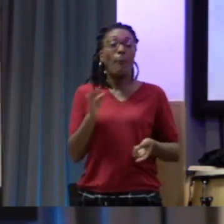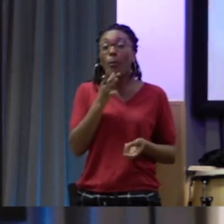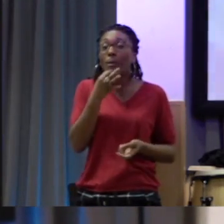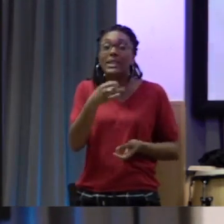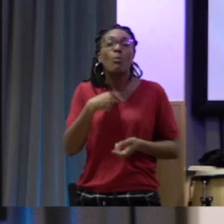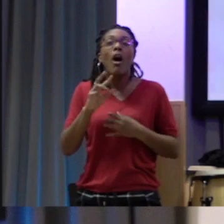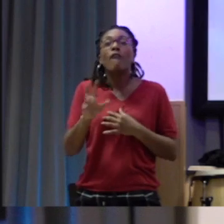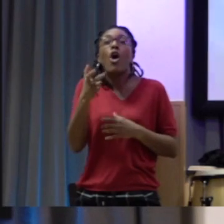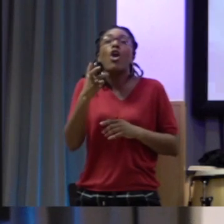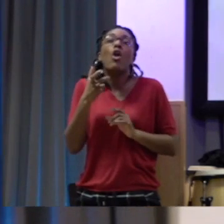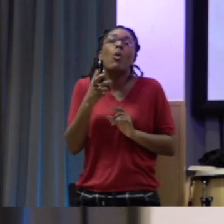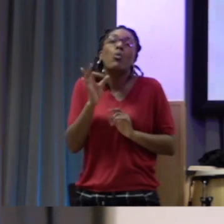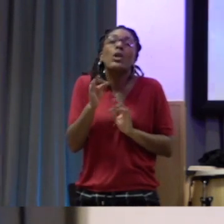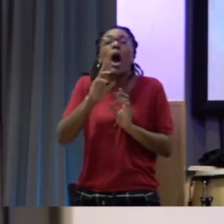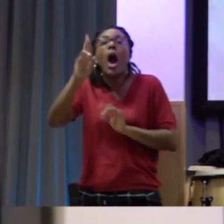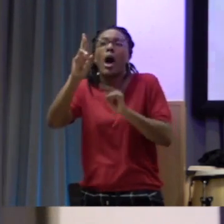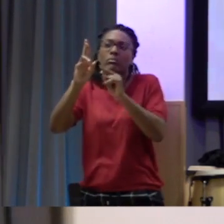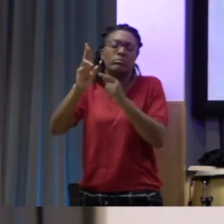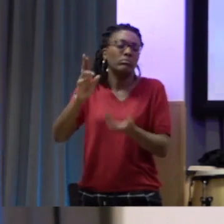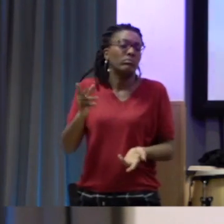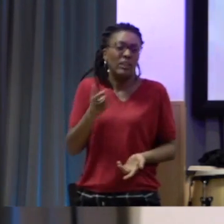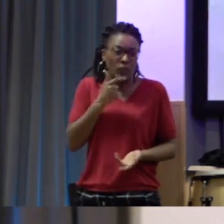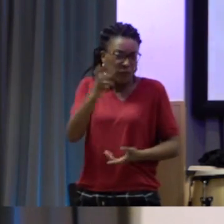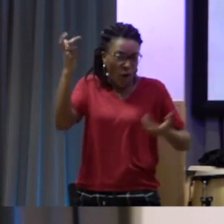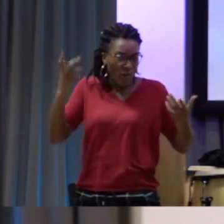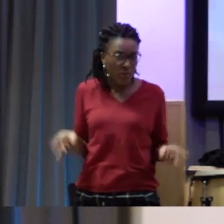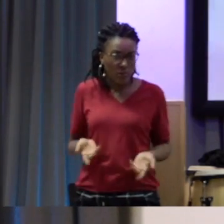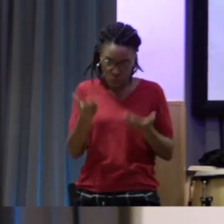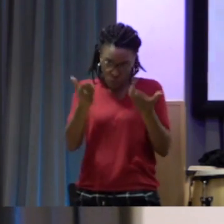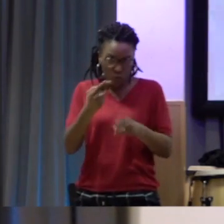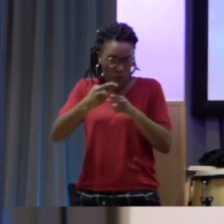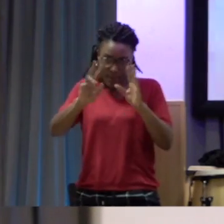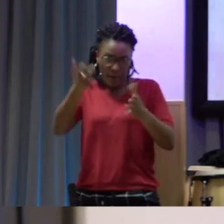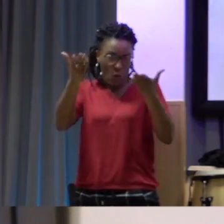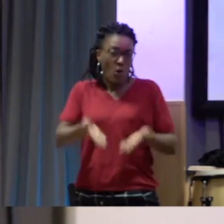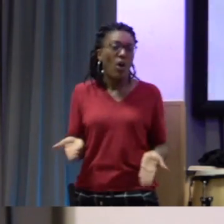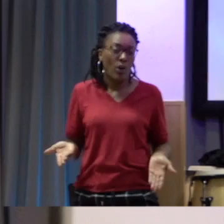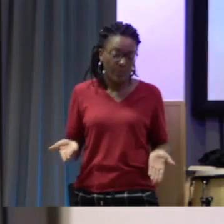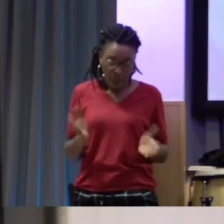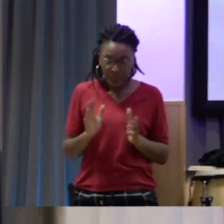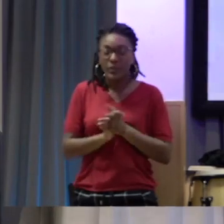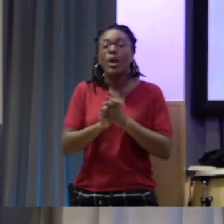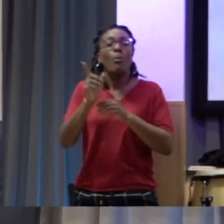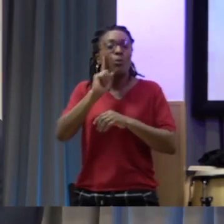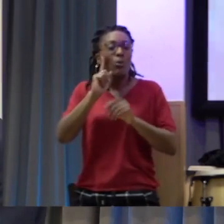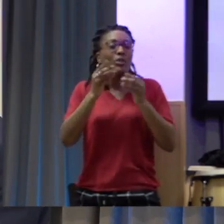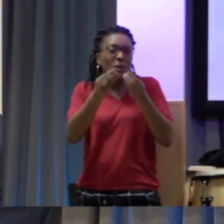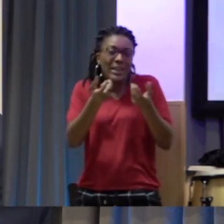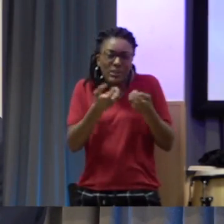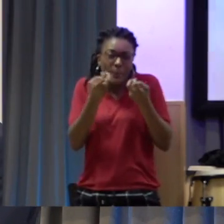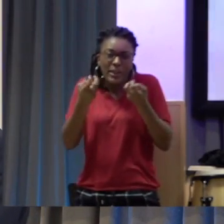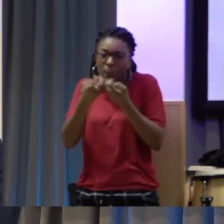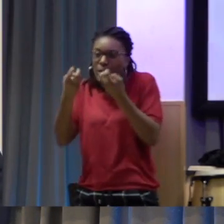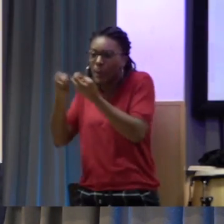Tous ces exemples que je viens de citer font que quand on réfléchit,